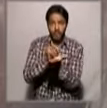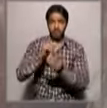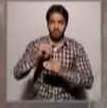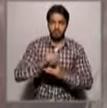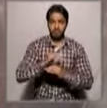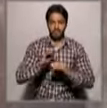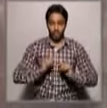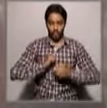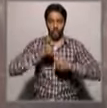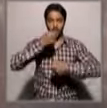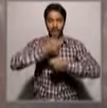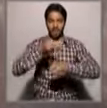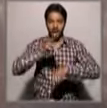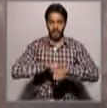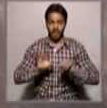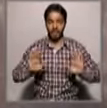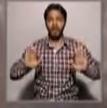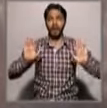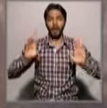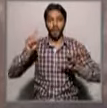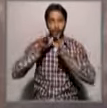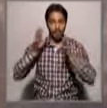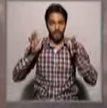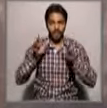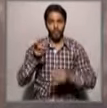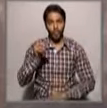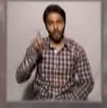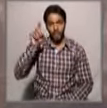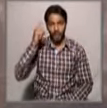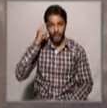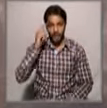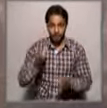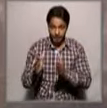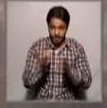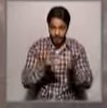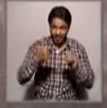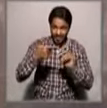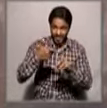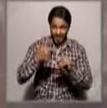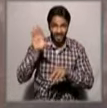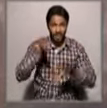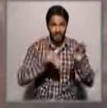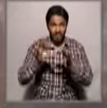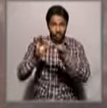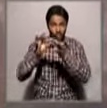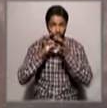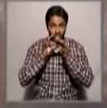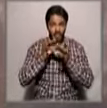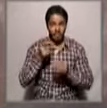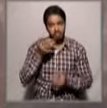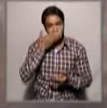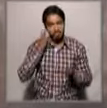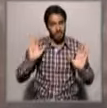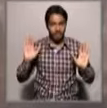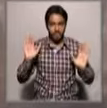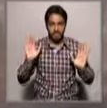الإنسان كتكبيرة الإحرام ويرفع يديه فيها والله أعلم أما الحديث الذي ذكرتيه فأنا لا أعلمه ولم